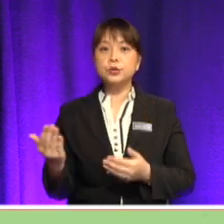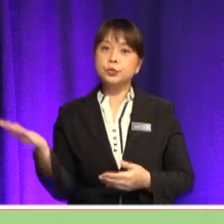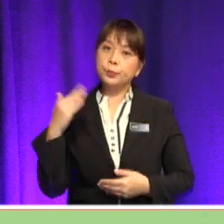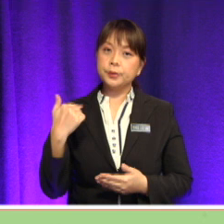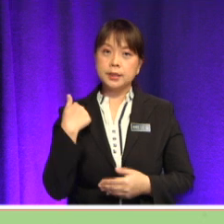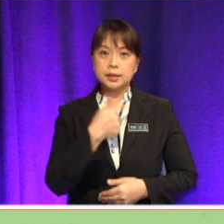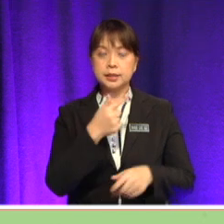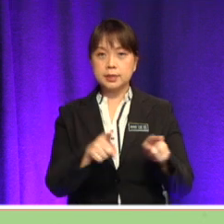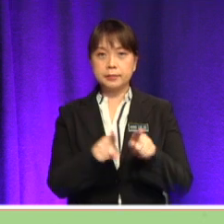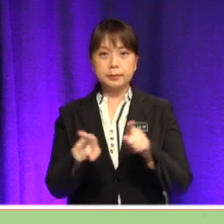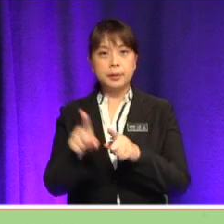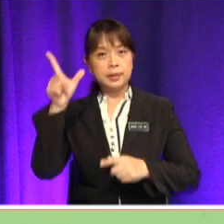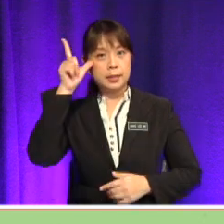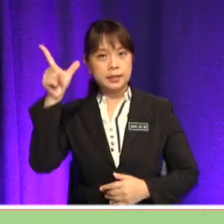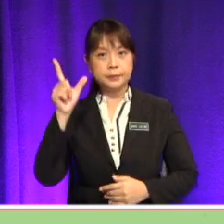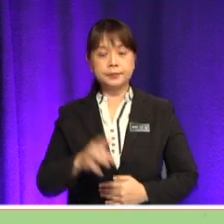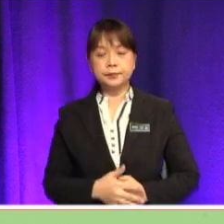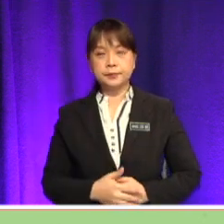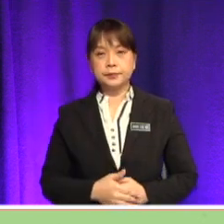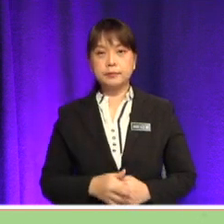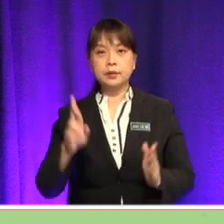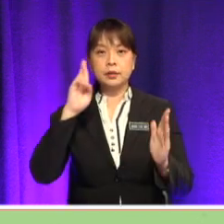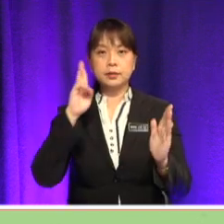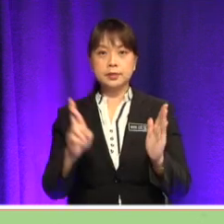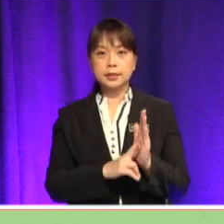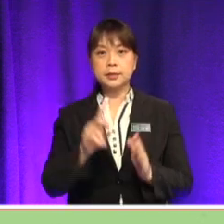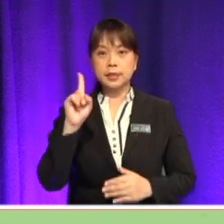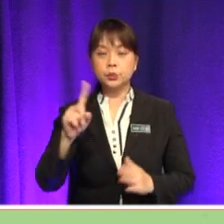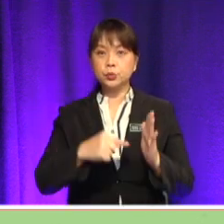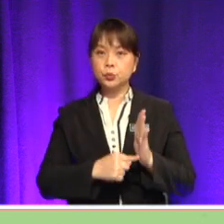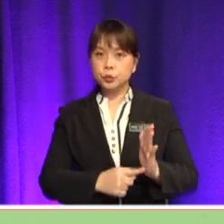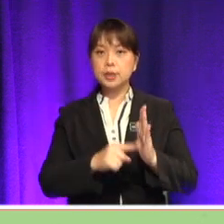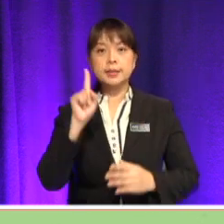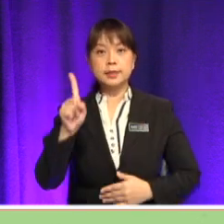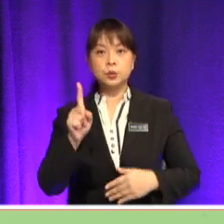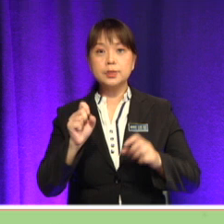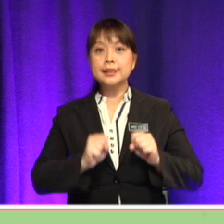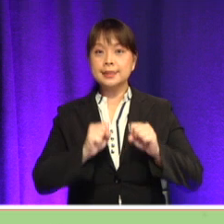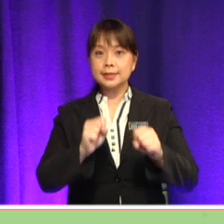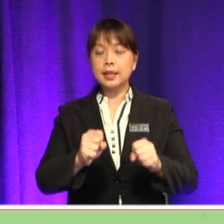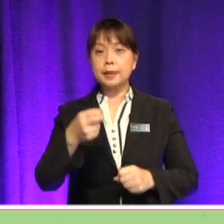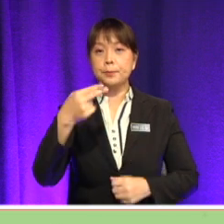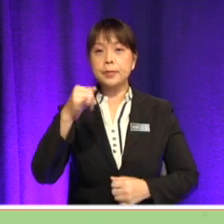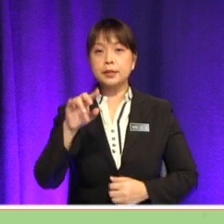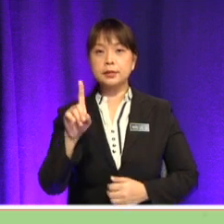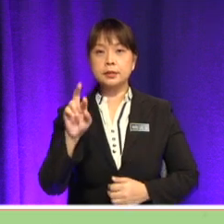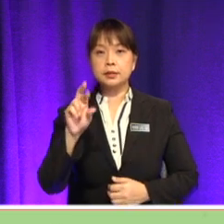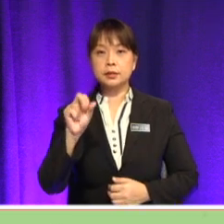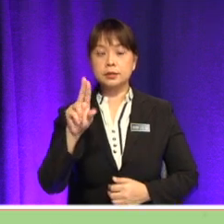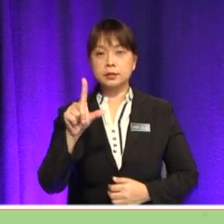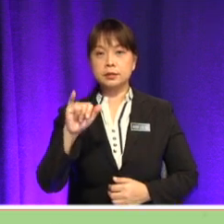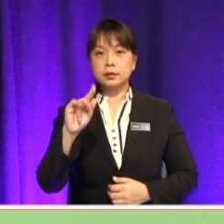honey untuk lihat soalan Oke menunjukkan sisa satu sistem hidrolik satu daya F